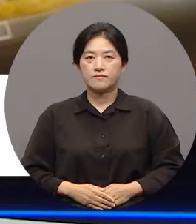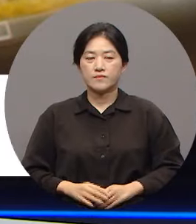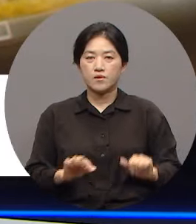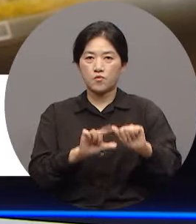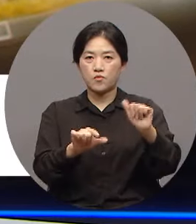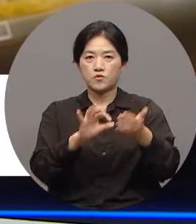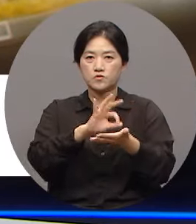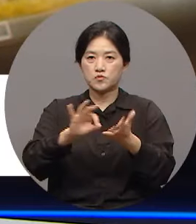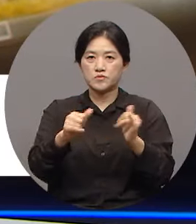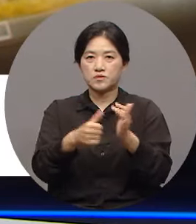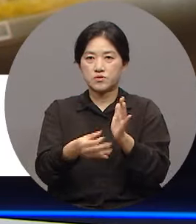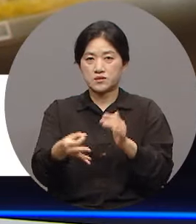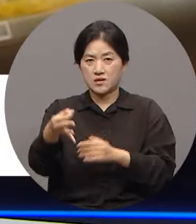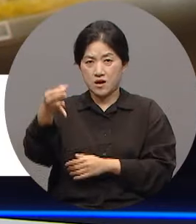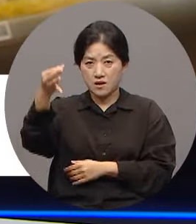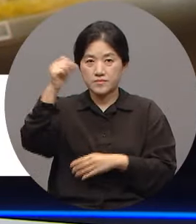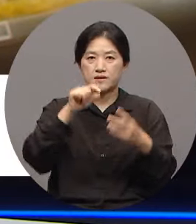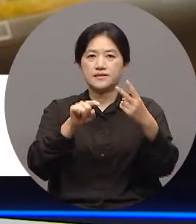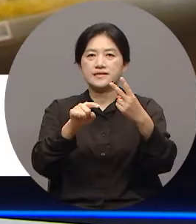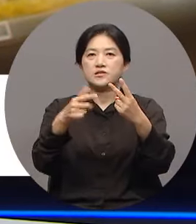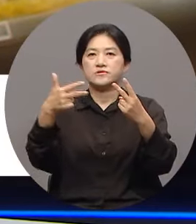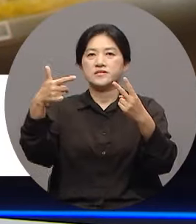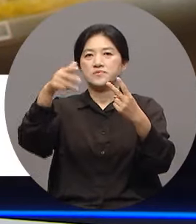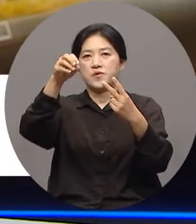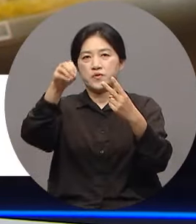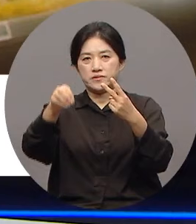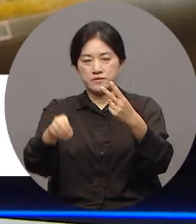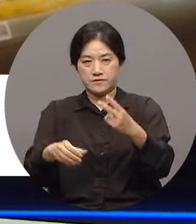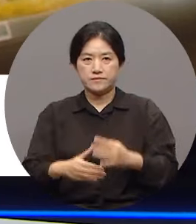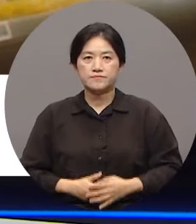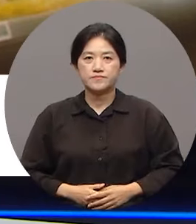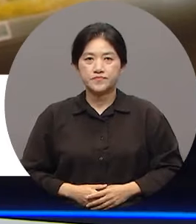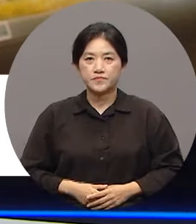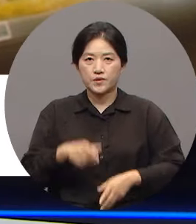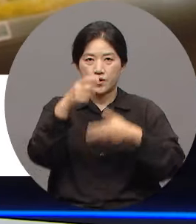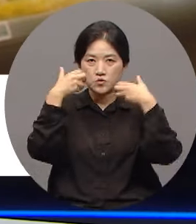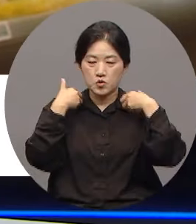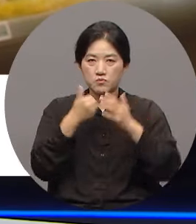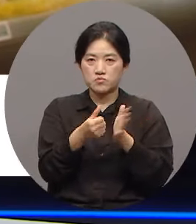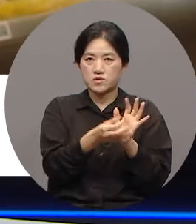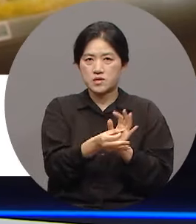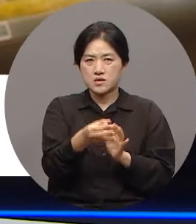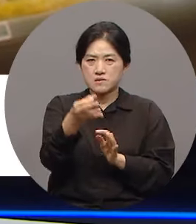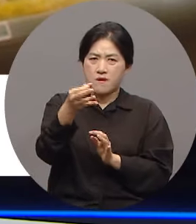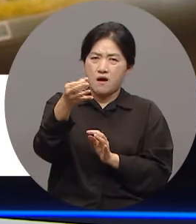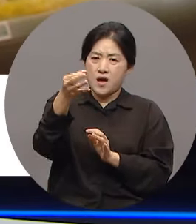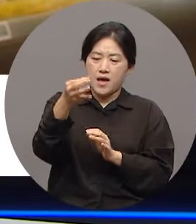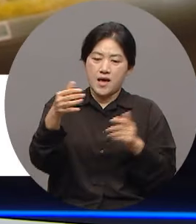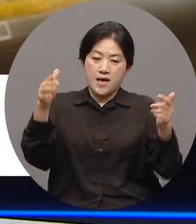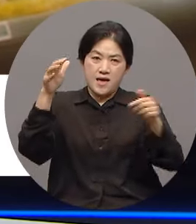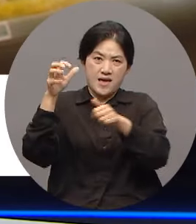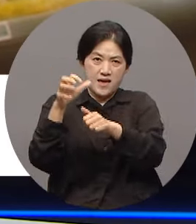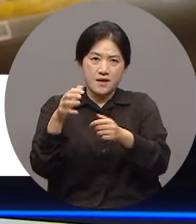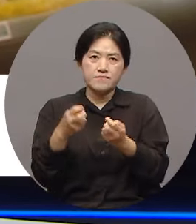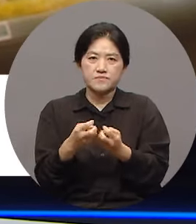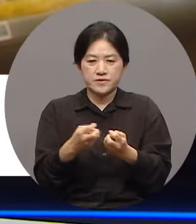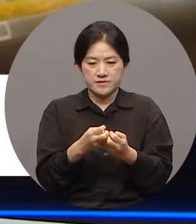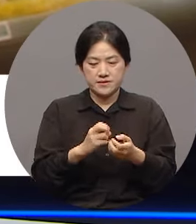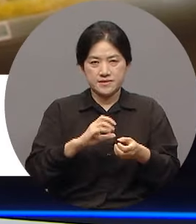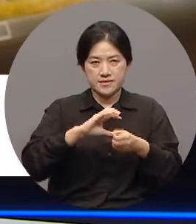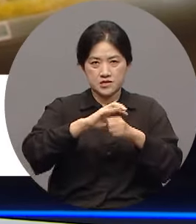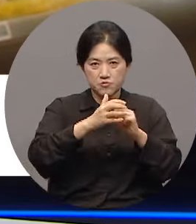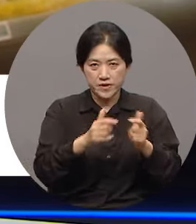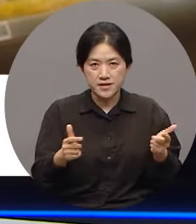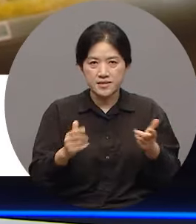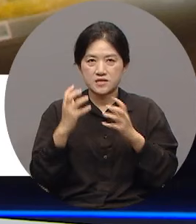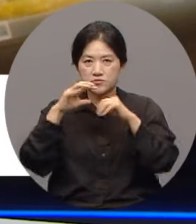지난달 소비자 물가 상승률이 2.7%를 기록했습니다. 정부는 물가 인상 압력을 줄이기 위해 과일, 채소류에